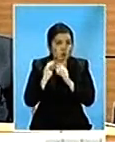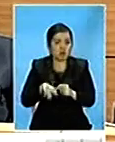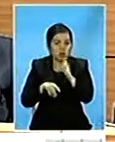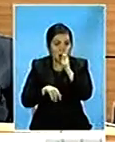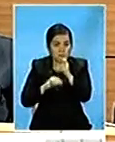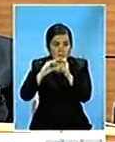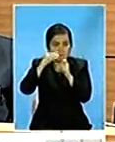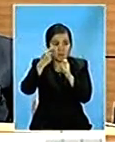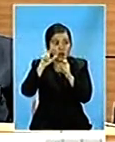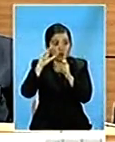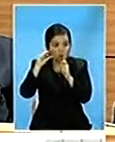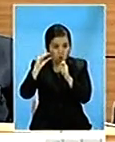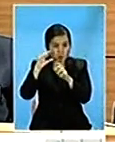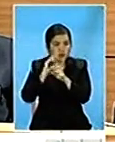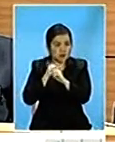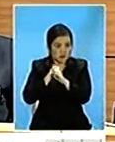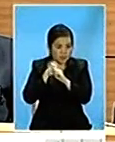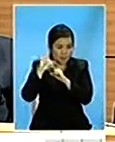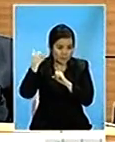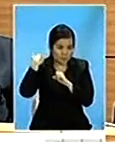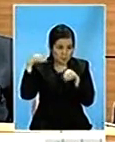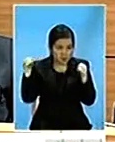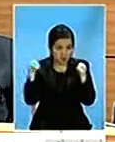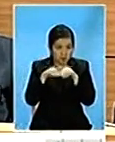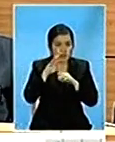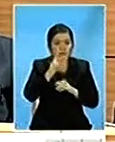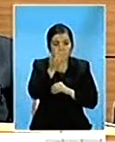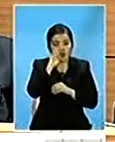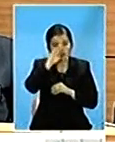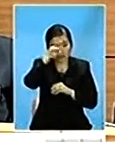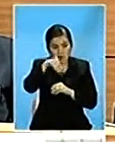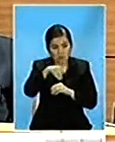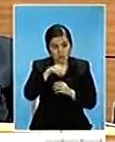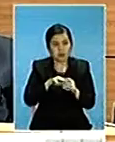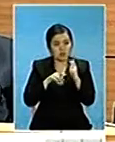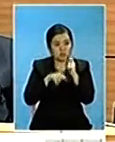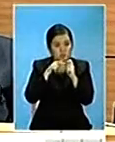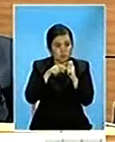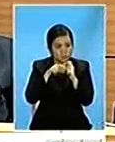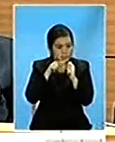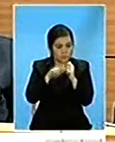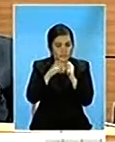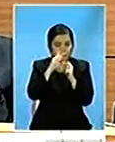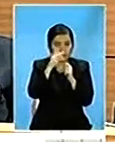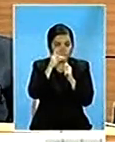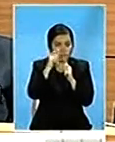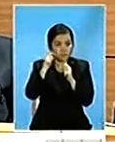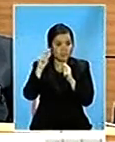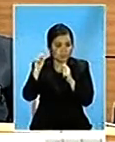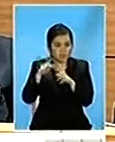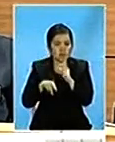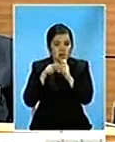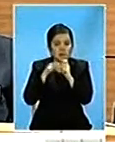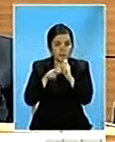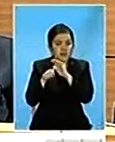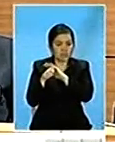กศรีสุพรรณช่วงหน้าใกล้ๆเทศบาลตำบลตองโขแล้วก็ในตัวอำเภอเต่างอย